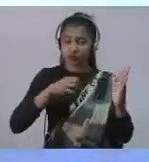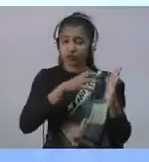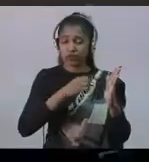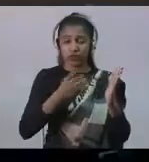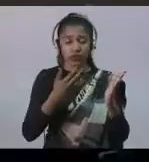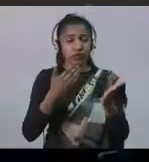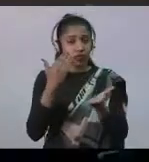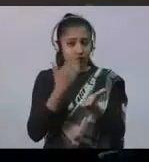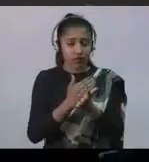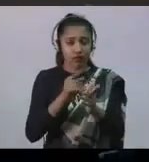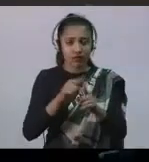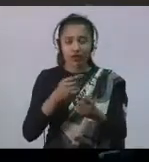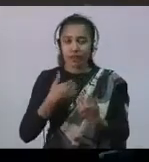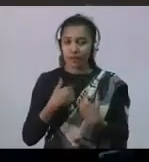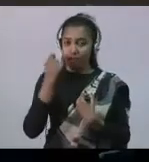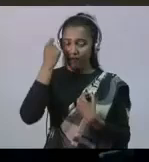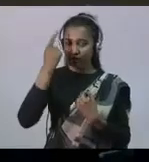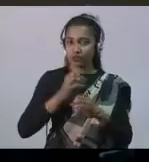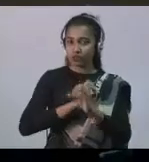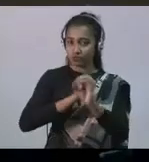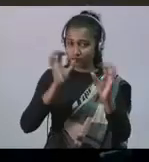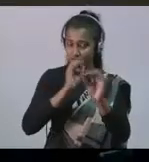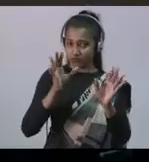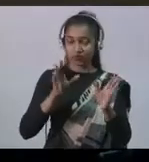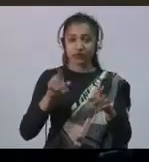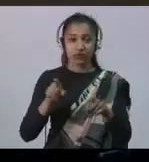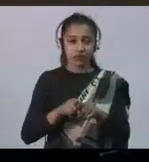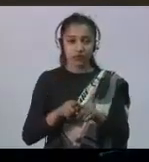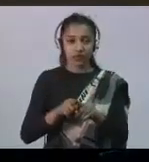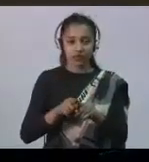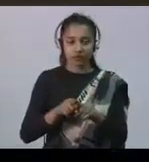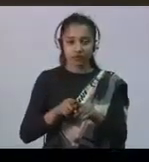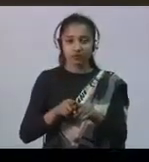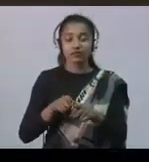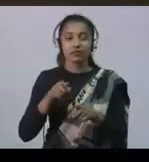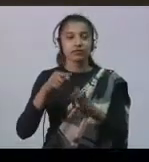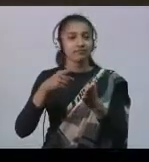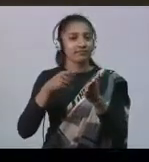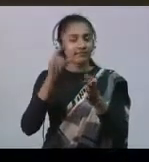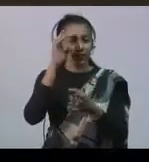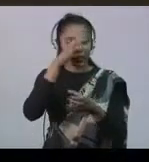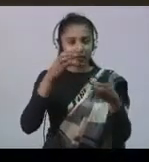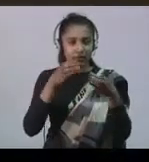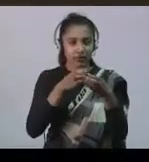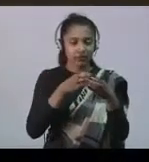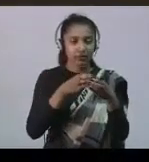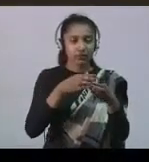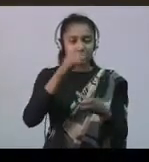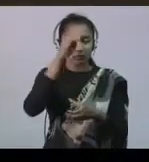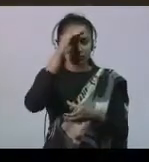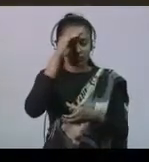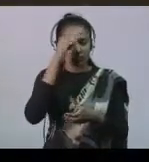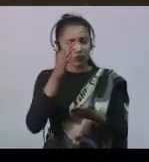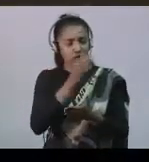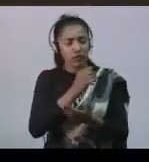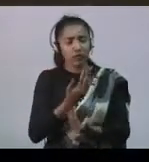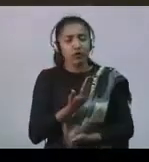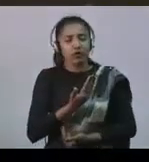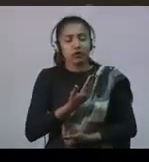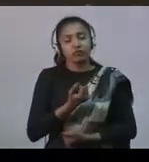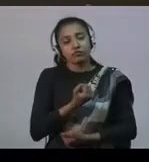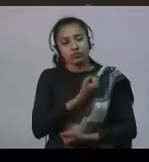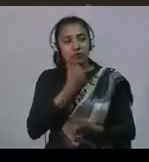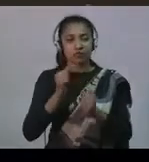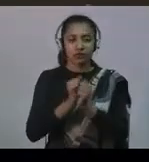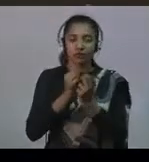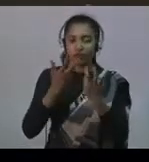අදහස් ජනගත කිරීමට පක්ෂයේ සෑම තරාතිරකම නායකත්වයේ කැප වී ක්‍රියා කළ බව මම ආඩම්බරයෙන් කියන්න